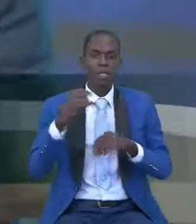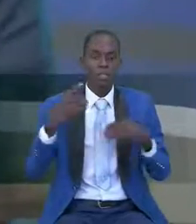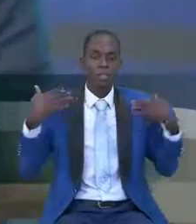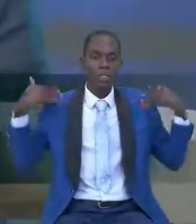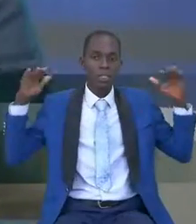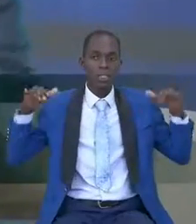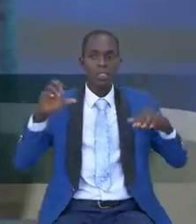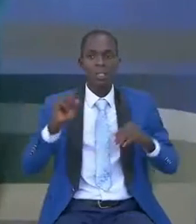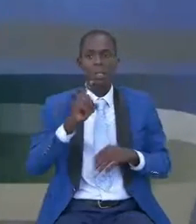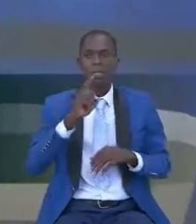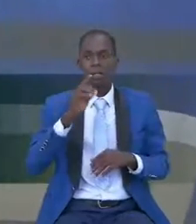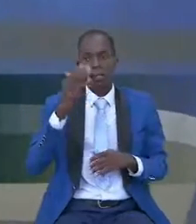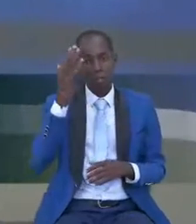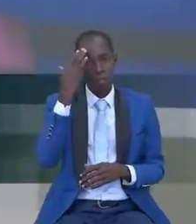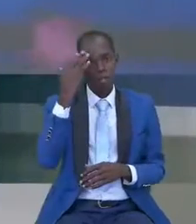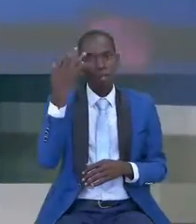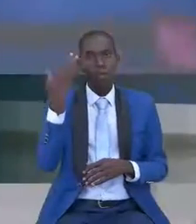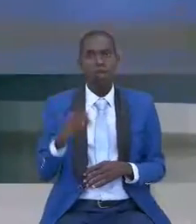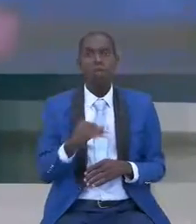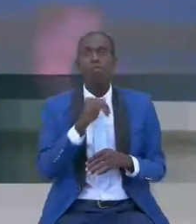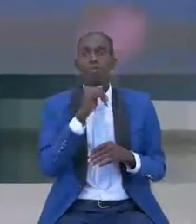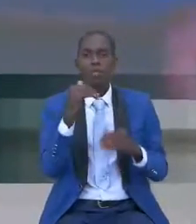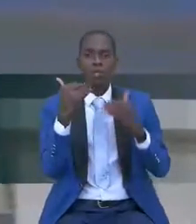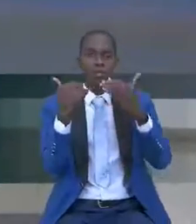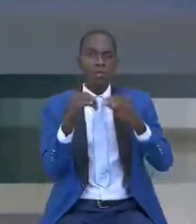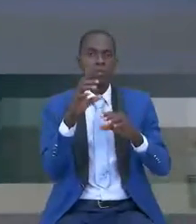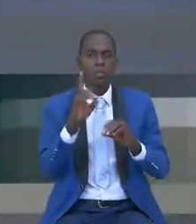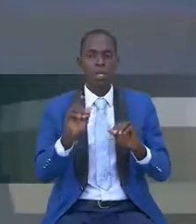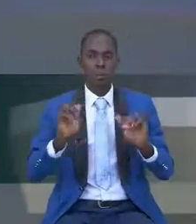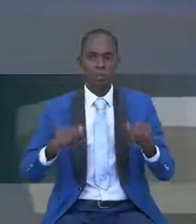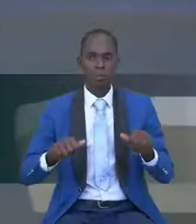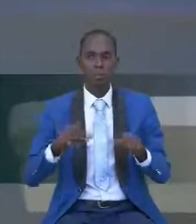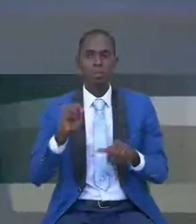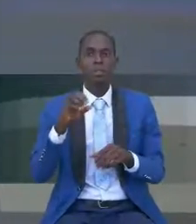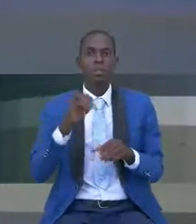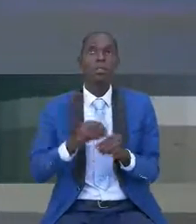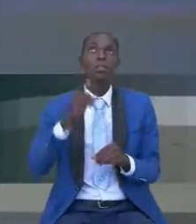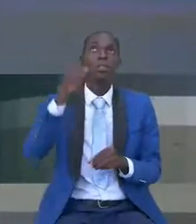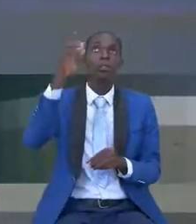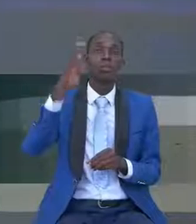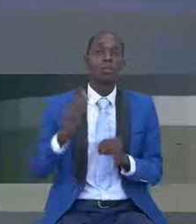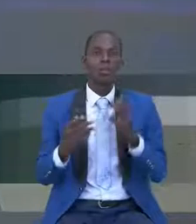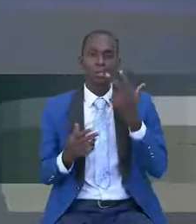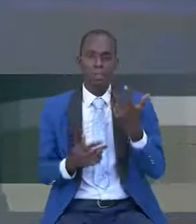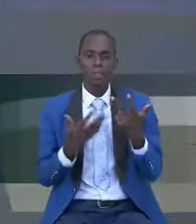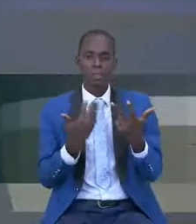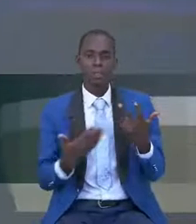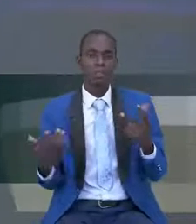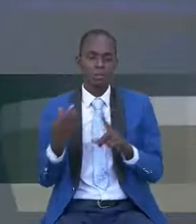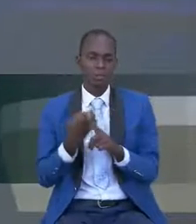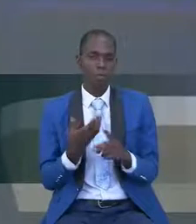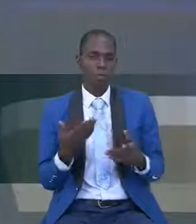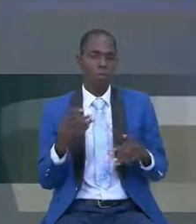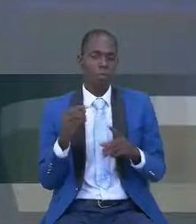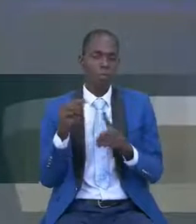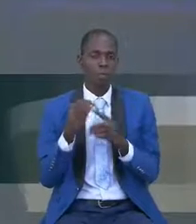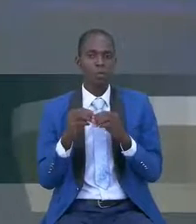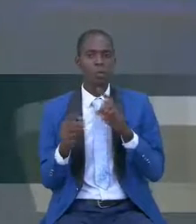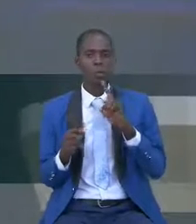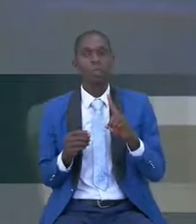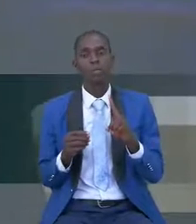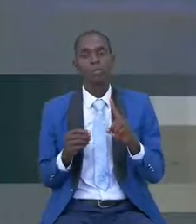la reconnaissance par l'ange des possibilités illimitées en Dieu. Il y a trois éléments à considérer. Premièrement,